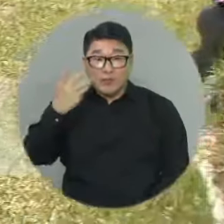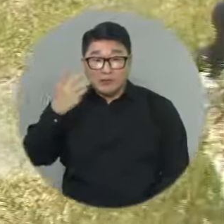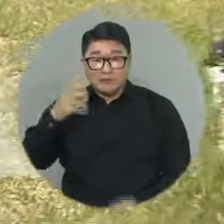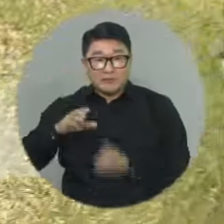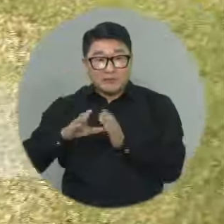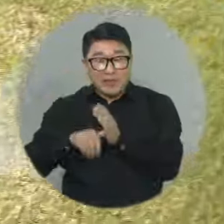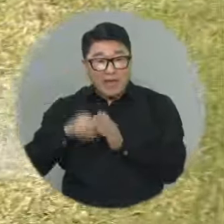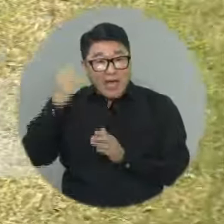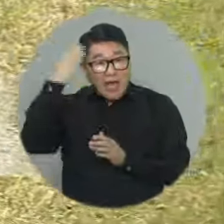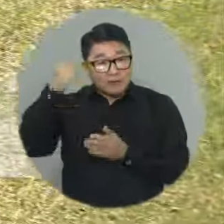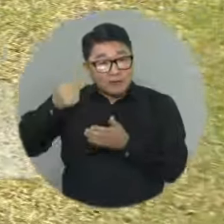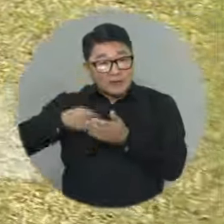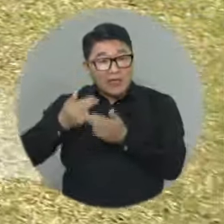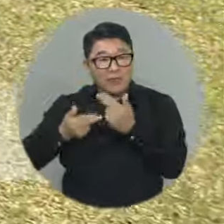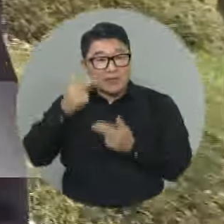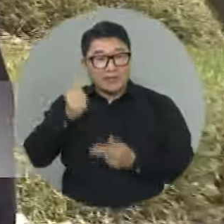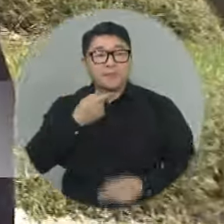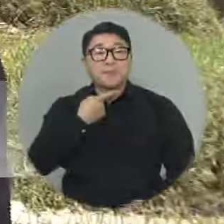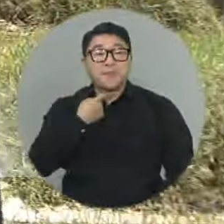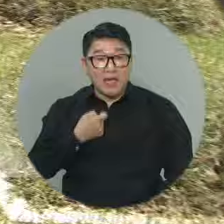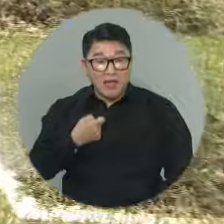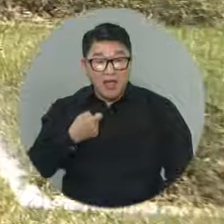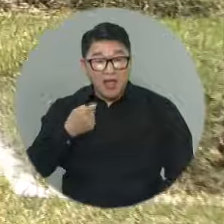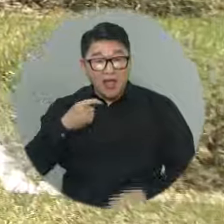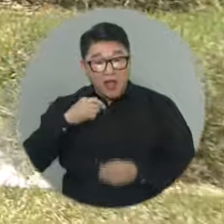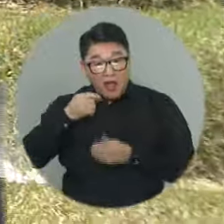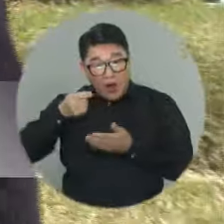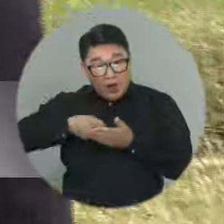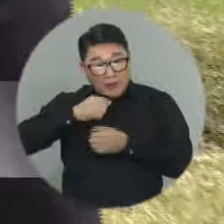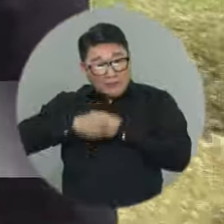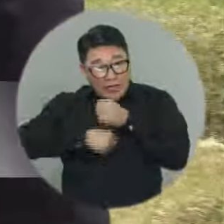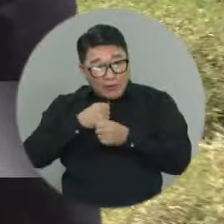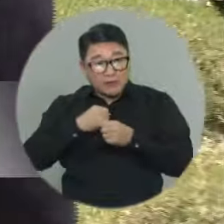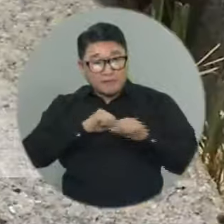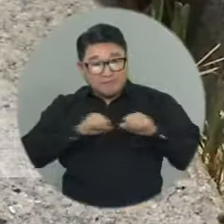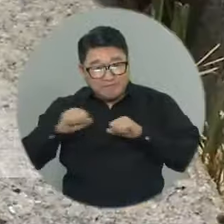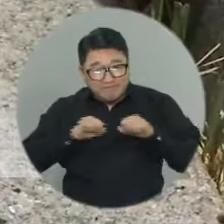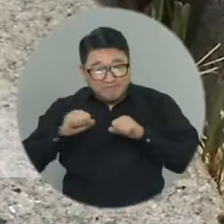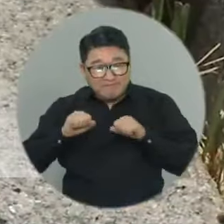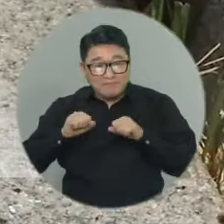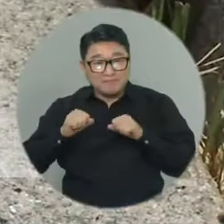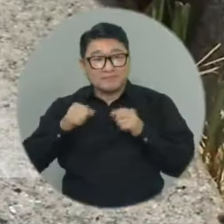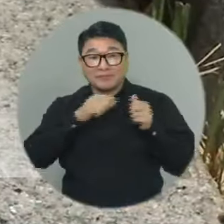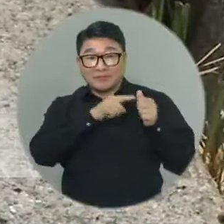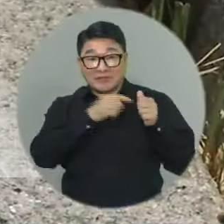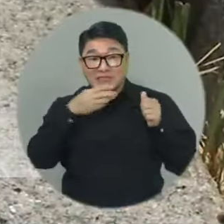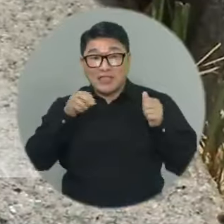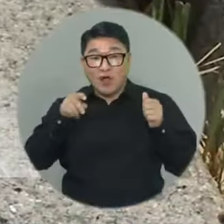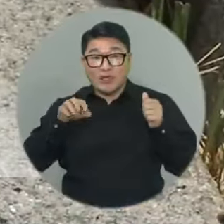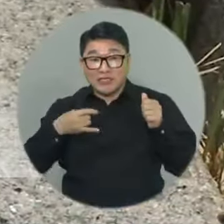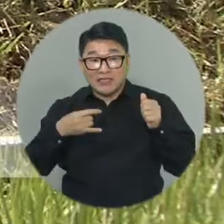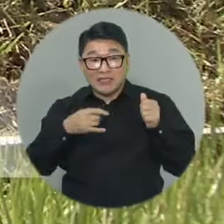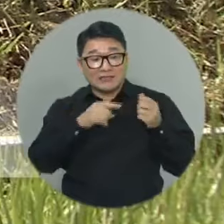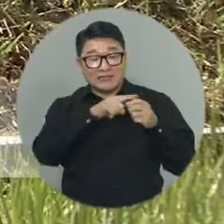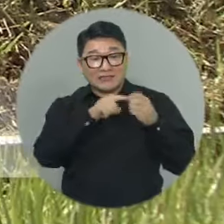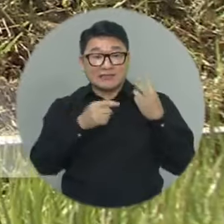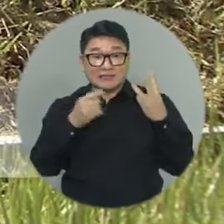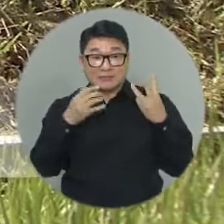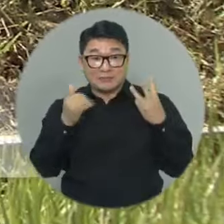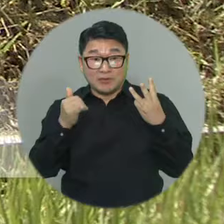1980년 당시 한국기자협회장으로서 언론 자유운동에 헌신한 김태홍 언론인과 리영희, 송건호 언론인